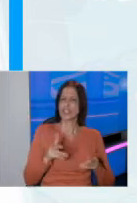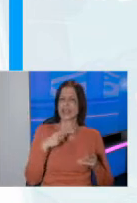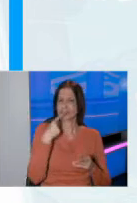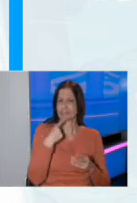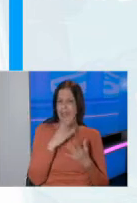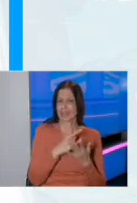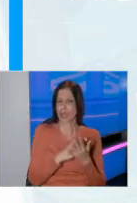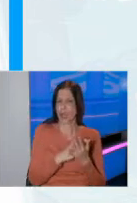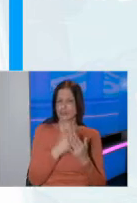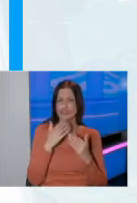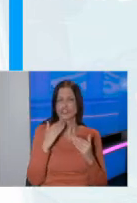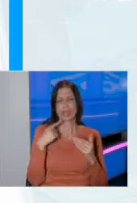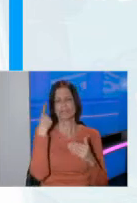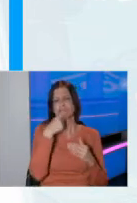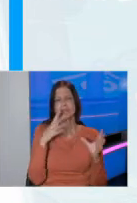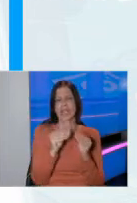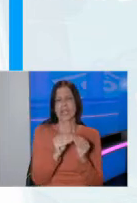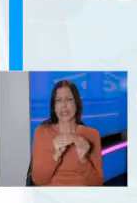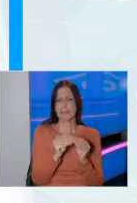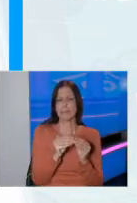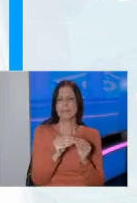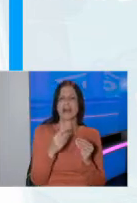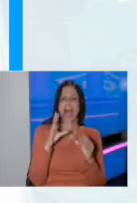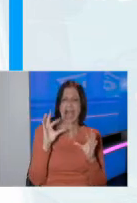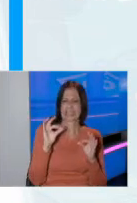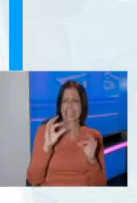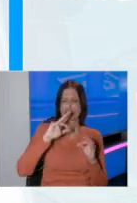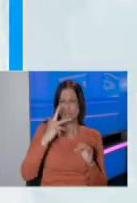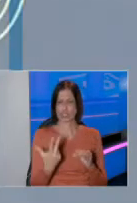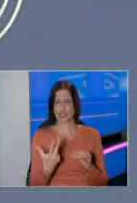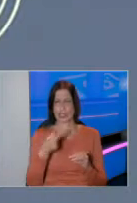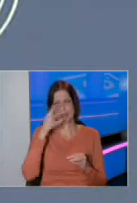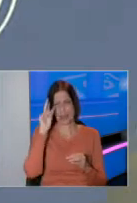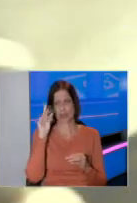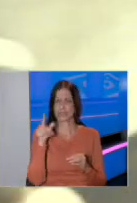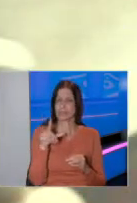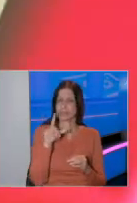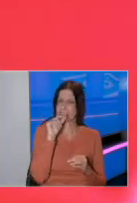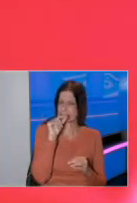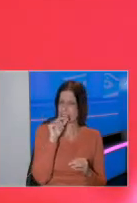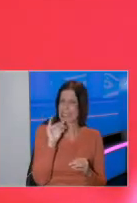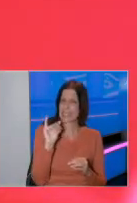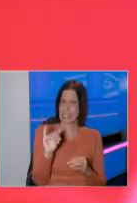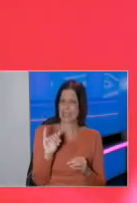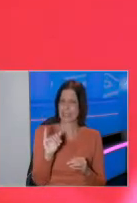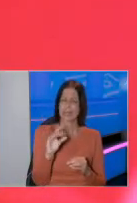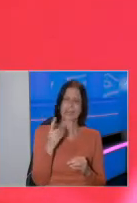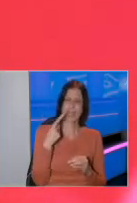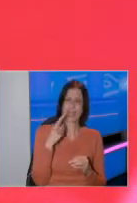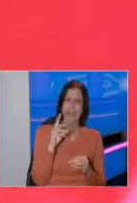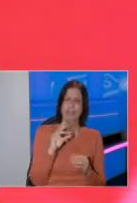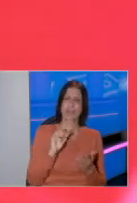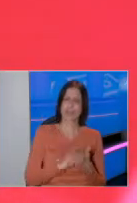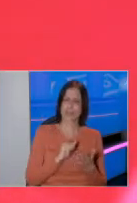השלישית בליכוד, ועוד אומר יקי אדמקר, כן, זה מה שמצייץ יקי אדמקר בוואלה